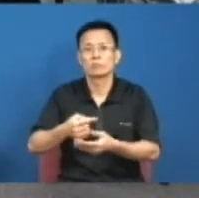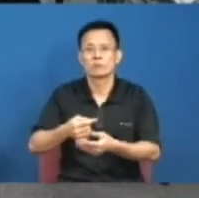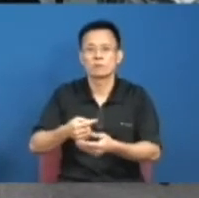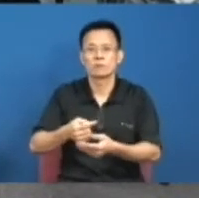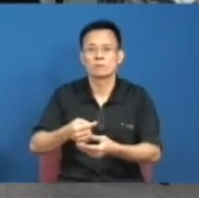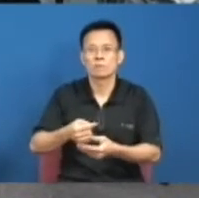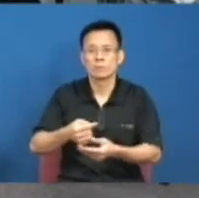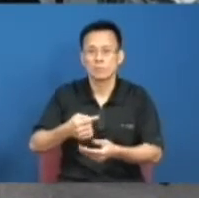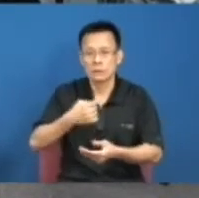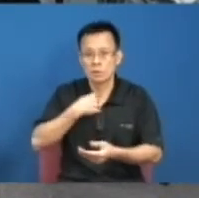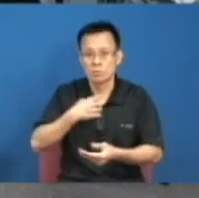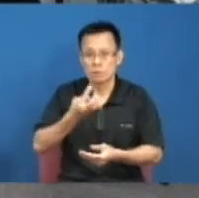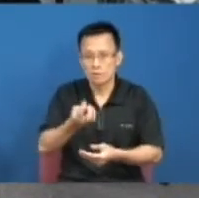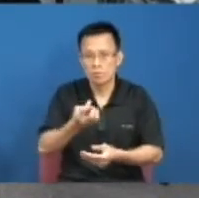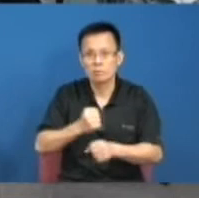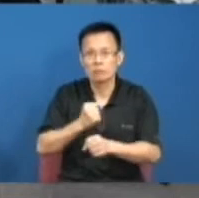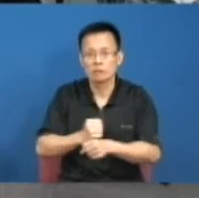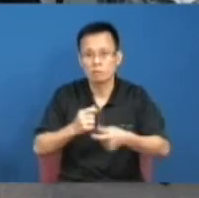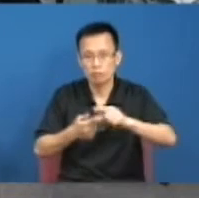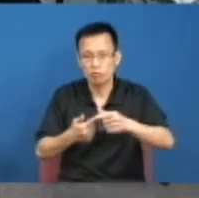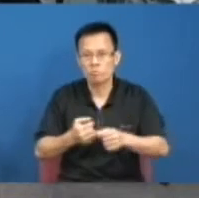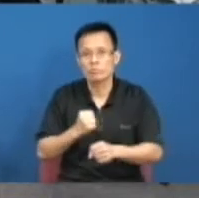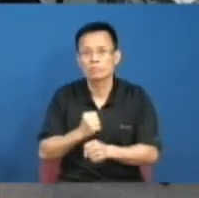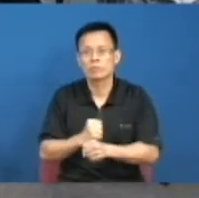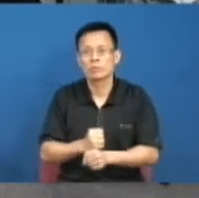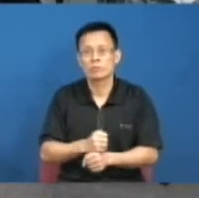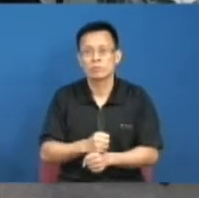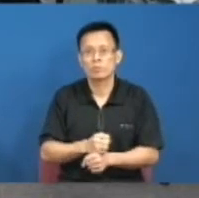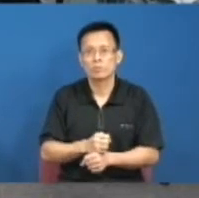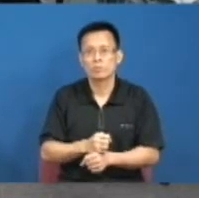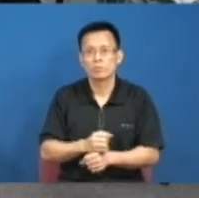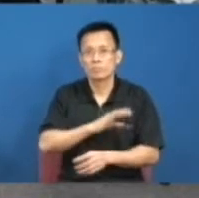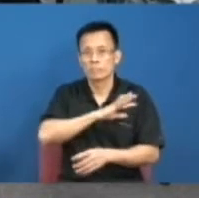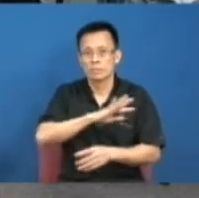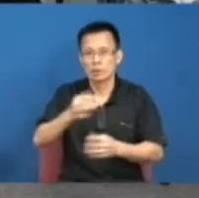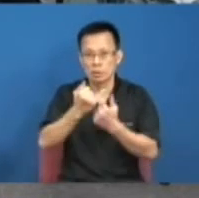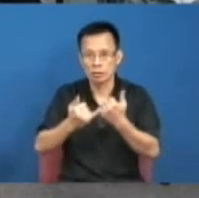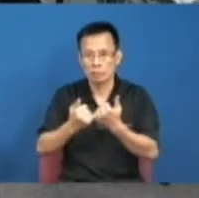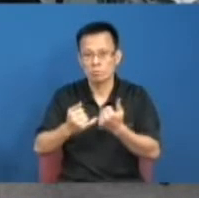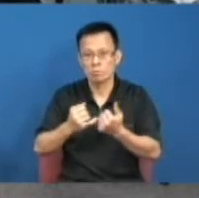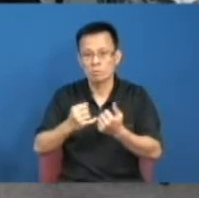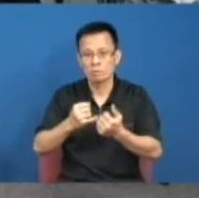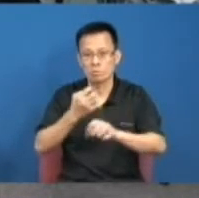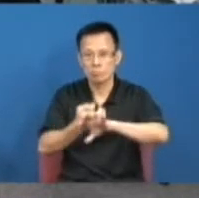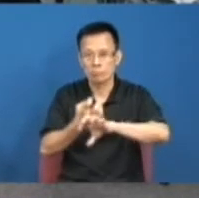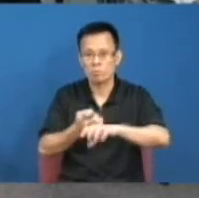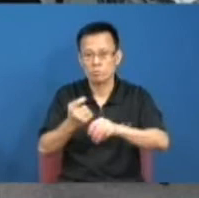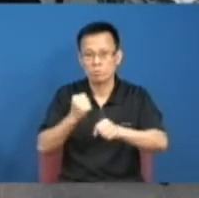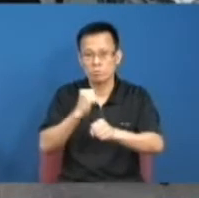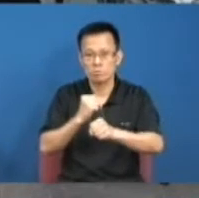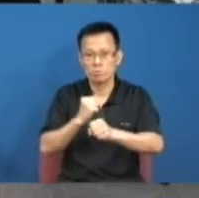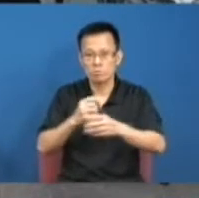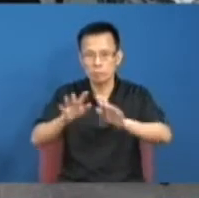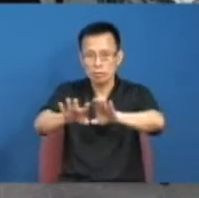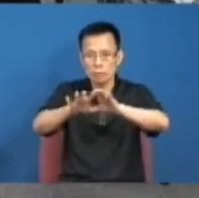道咯，而家 用小型工程個方法。做翻一啲咧不鏽鋼嗰啲窗簾咯，咁啊變咗嚟講咧